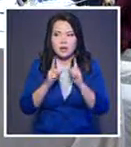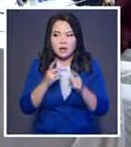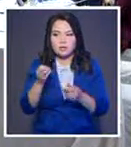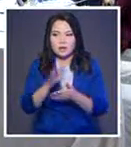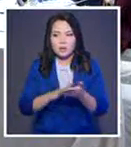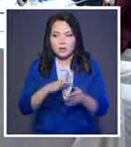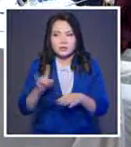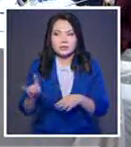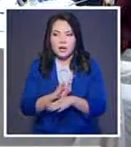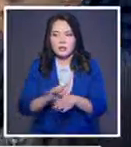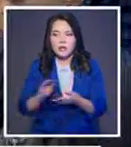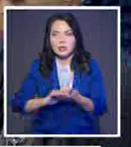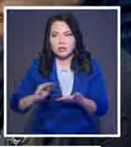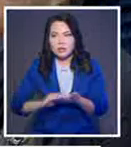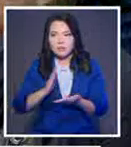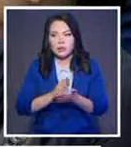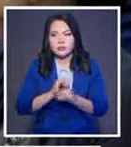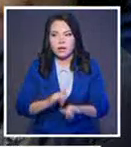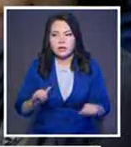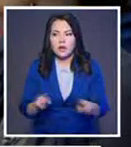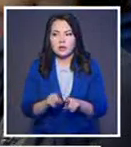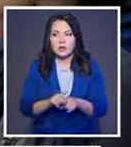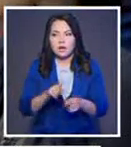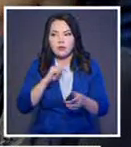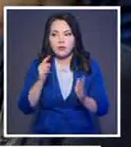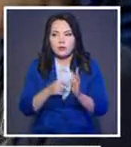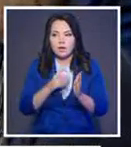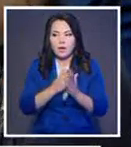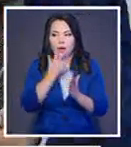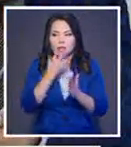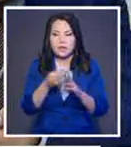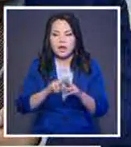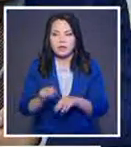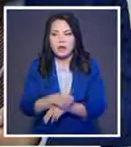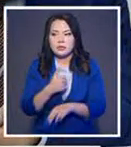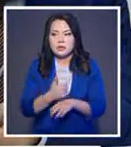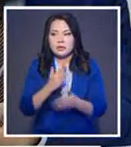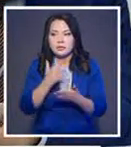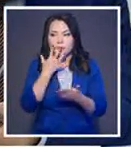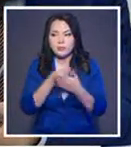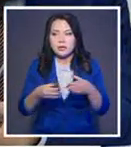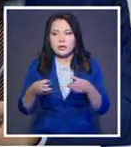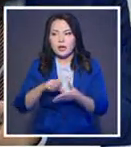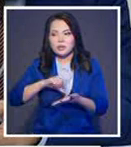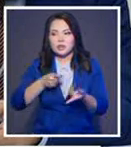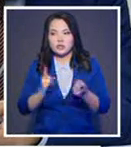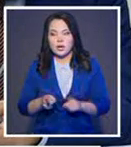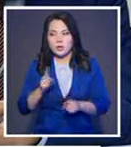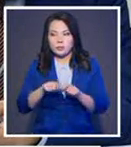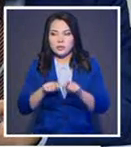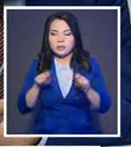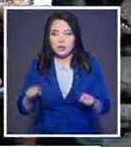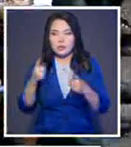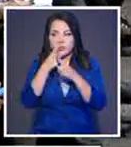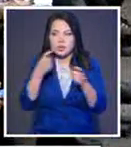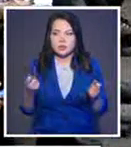түрде жалған жазу және фейктердің кеңінен таралуы мәселесін қозғады. Бас редакторлар қазір қоғамда белең алған шындыққа жанаспайтын ақпарат